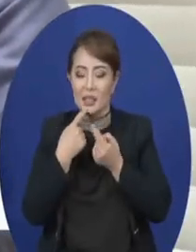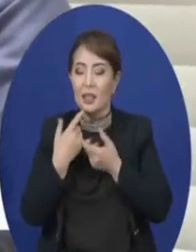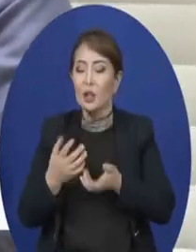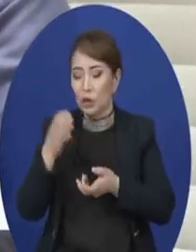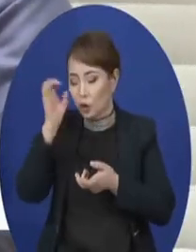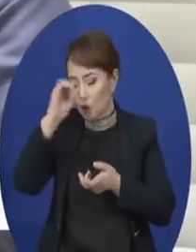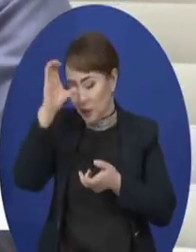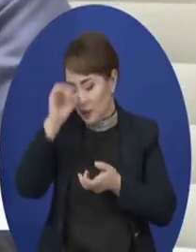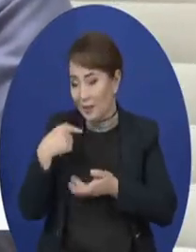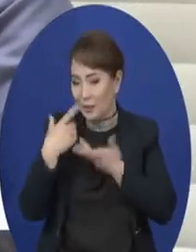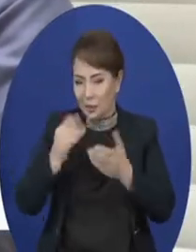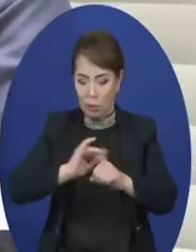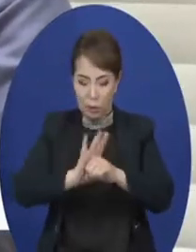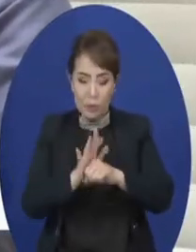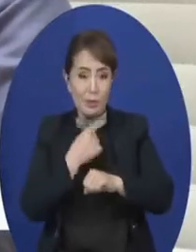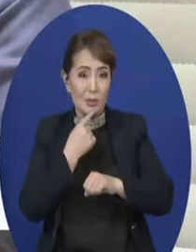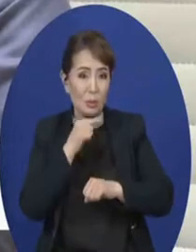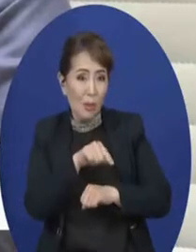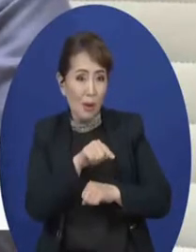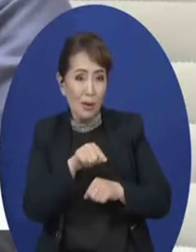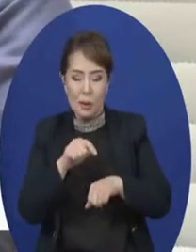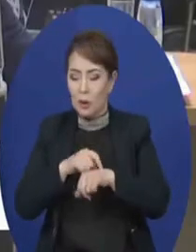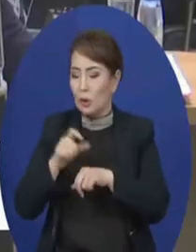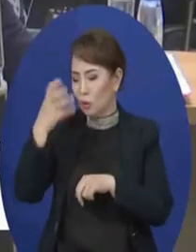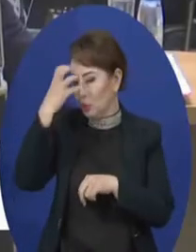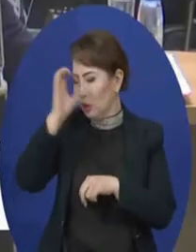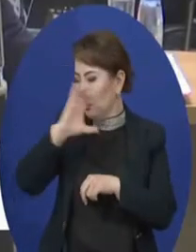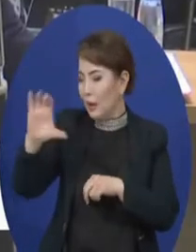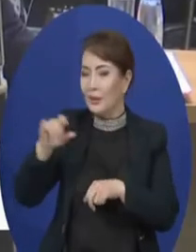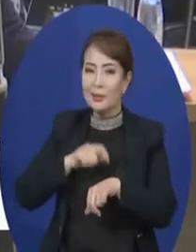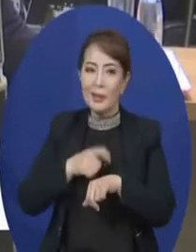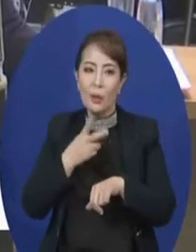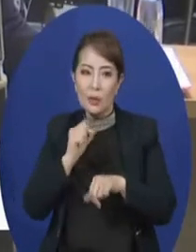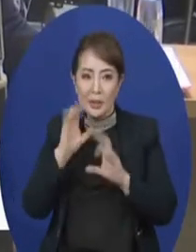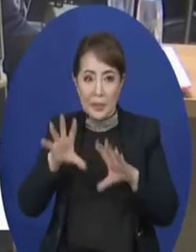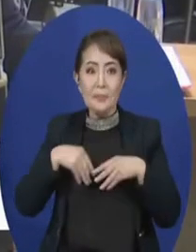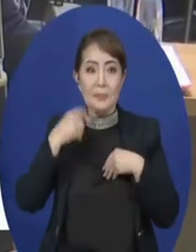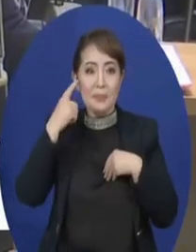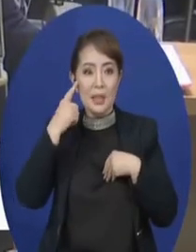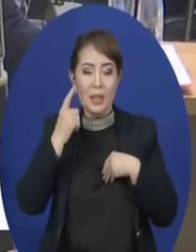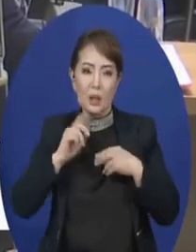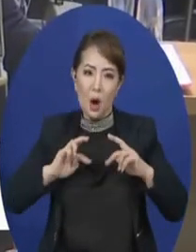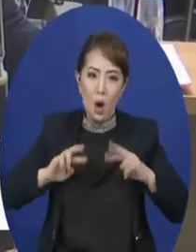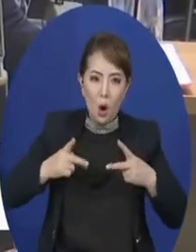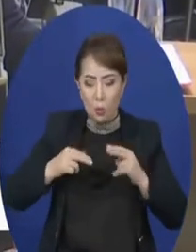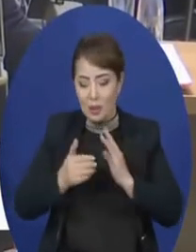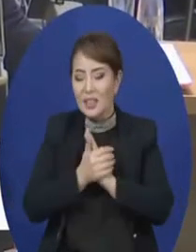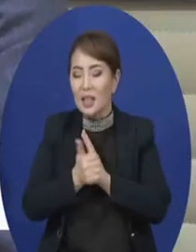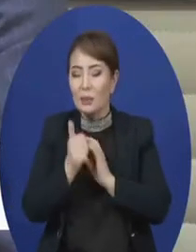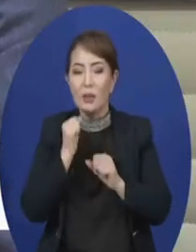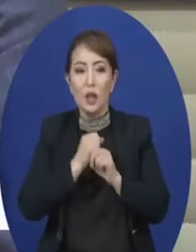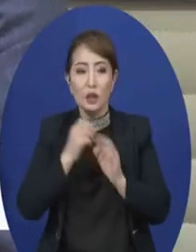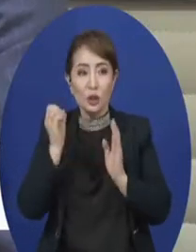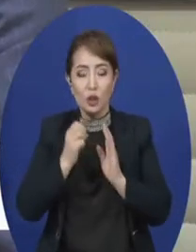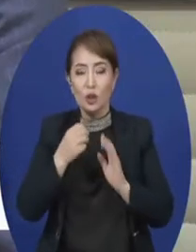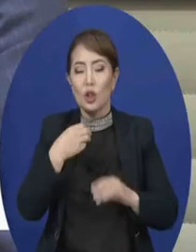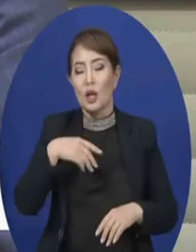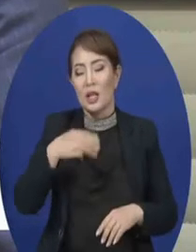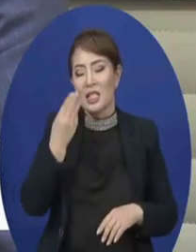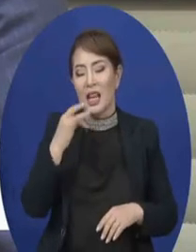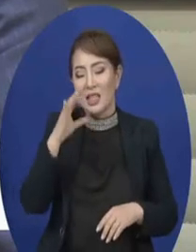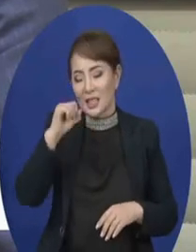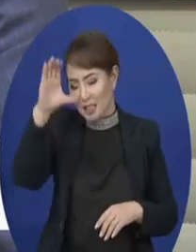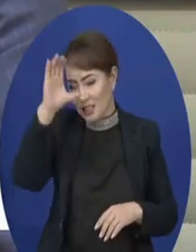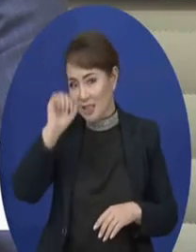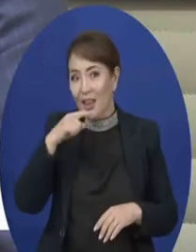тахлын эрсдэл өндөр байгаа энэ үед төрийн албаныхан цаг үеэ мэдэрч хөрвөх чадвартай ажиллах ёстойг шадар сайд амар сайхан хэллээ. Аливаа асуудлыг